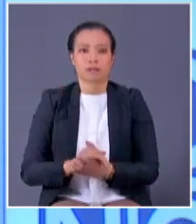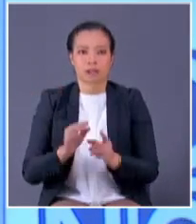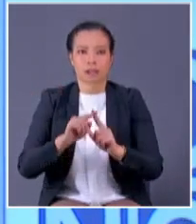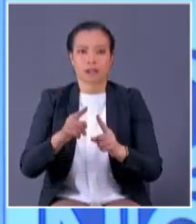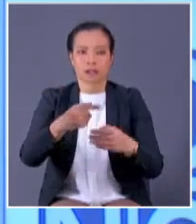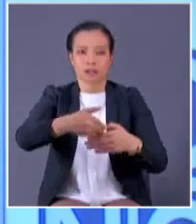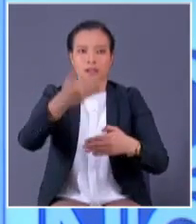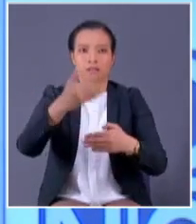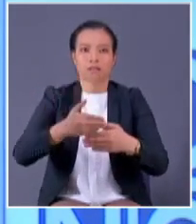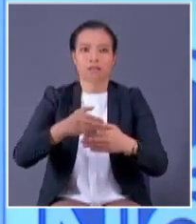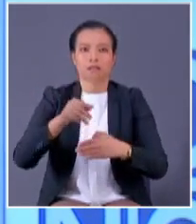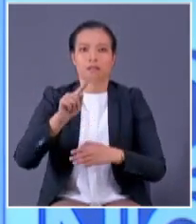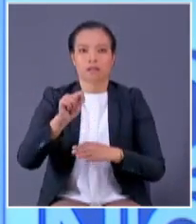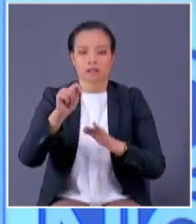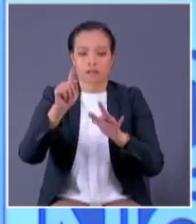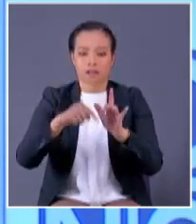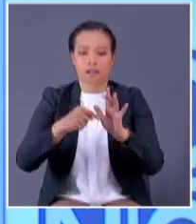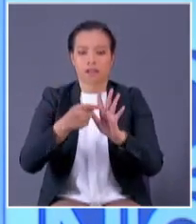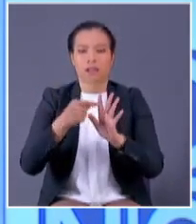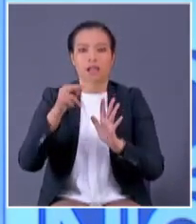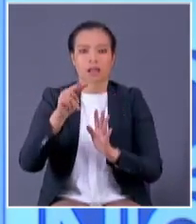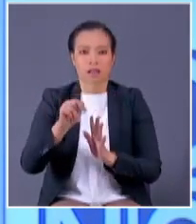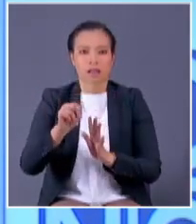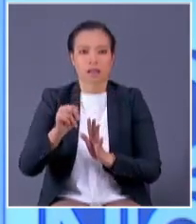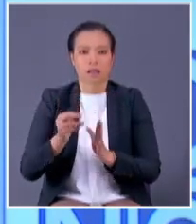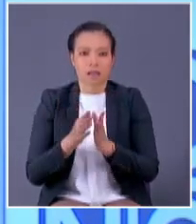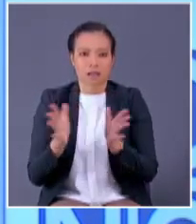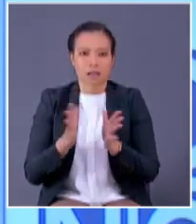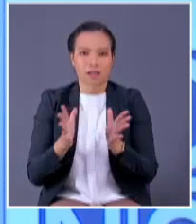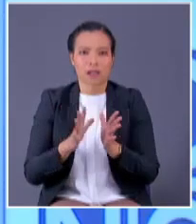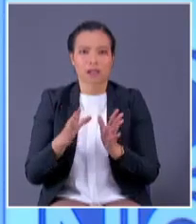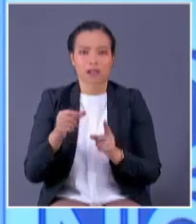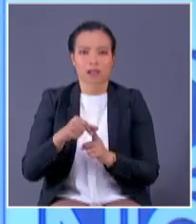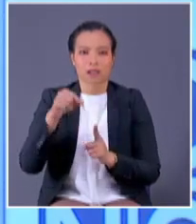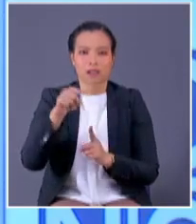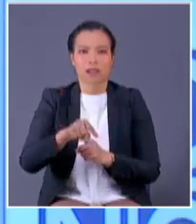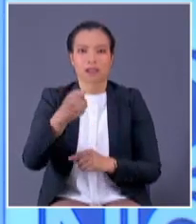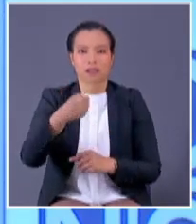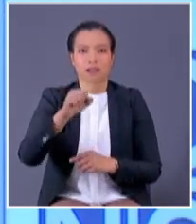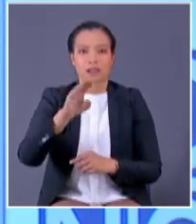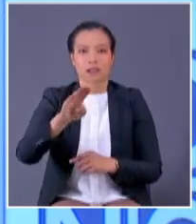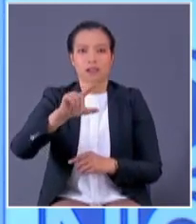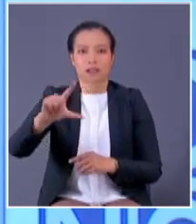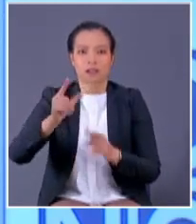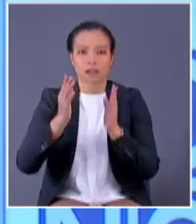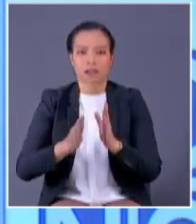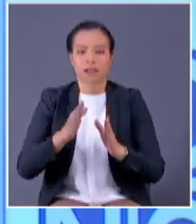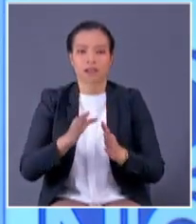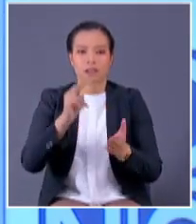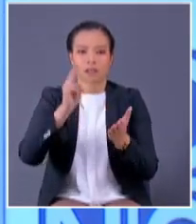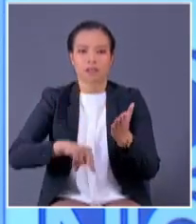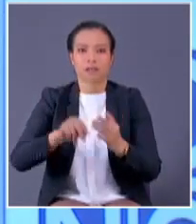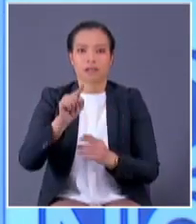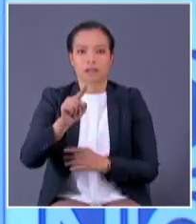านเยอะมากนะครับแล้วก็ทุกวันนี้ที่เขาบอกว่าออกใบสั่งมา14ล้านใบแต่คนที่ไปเสียค่าปรับ